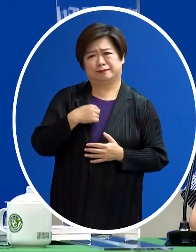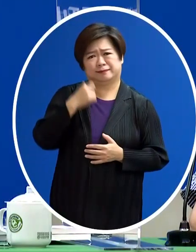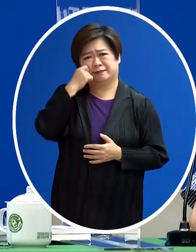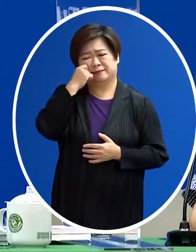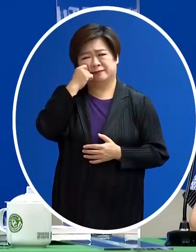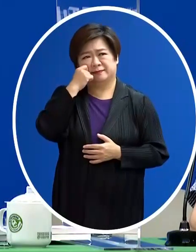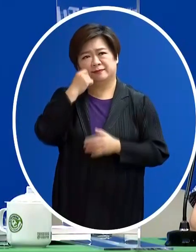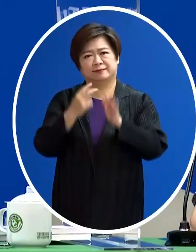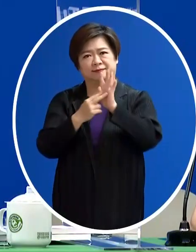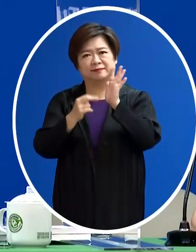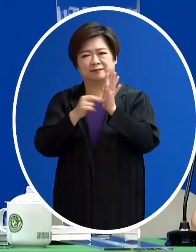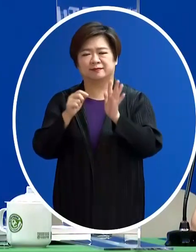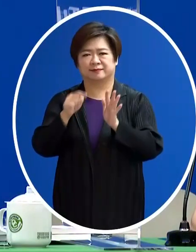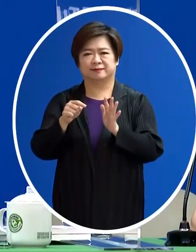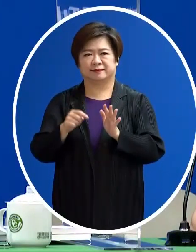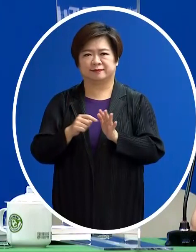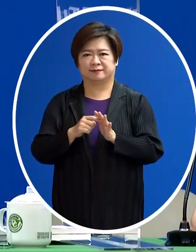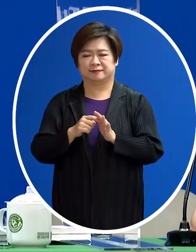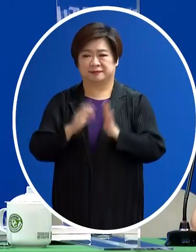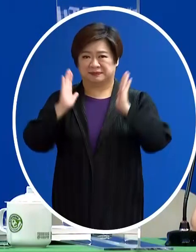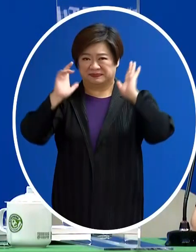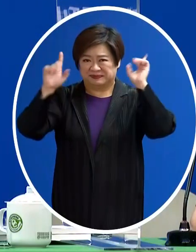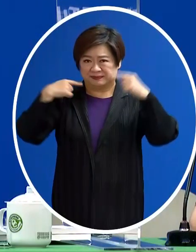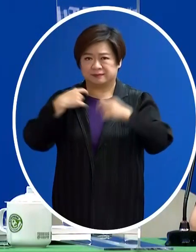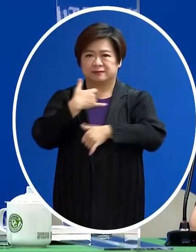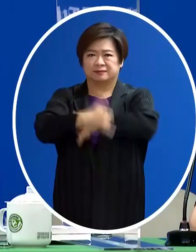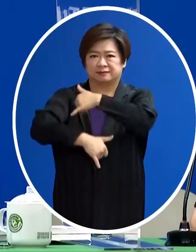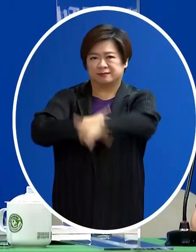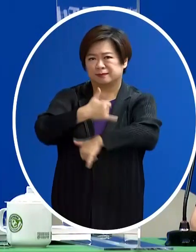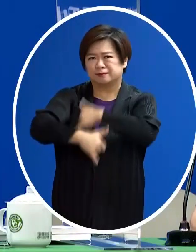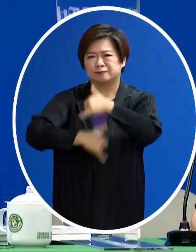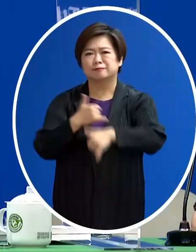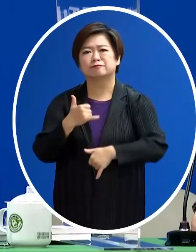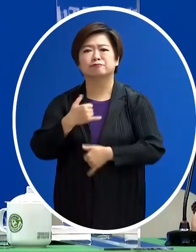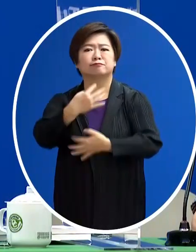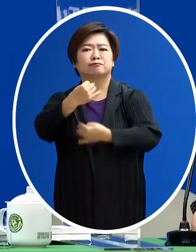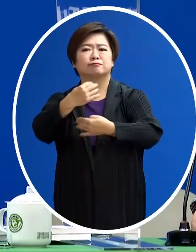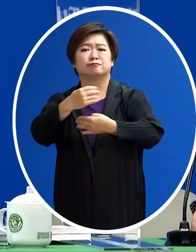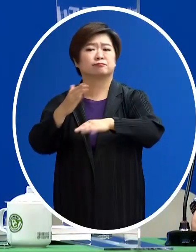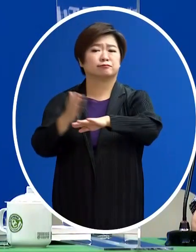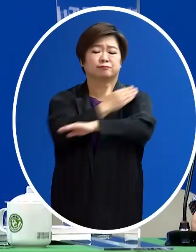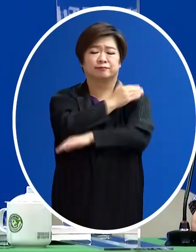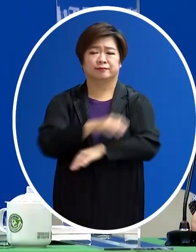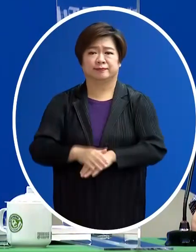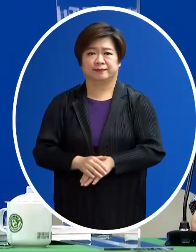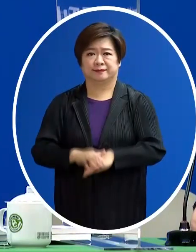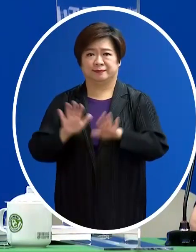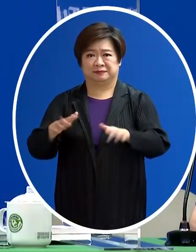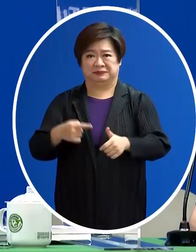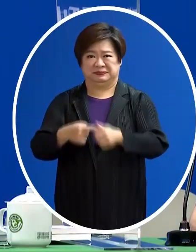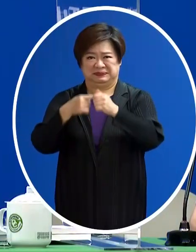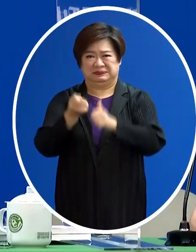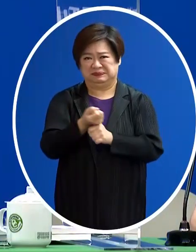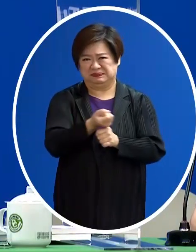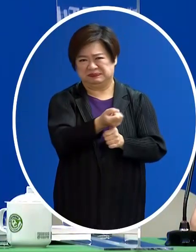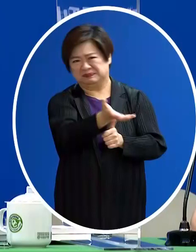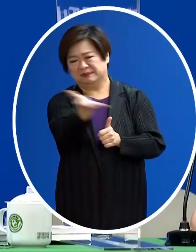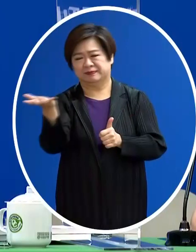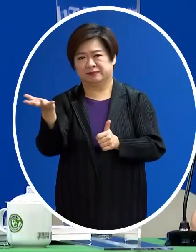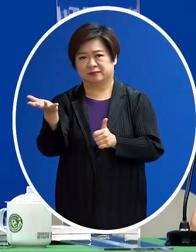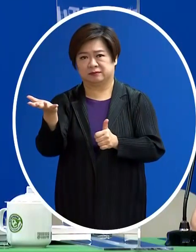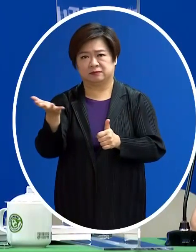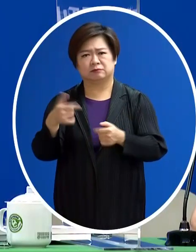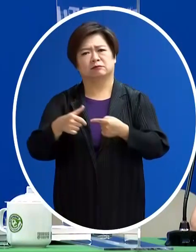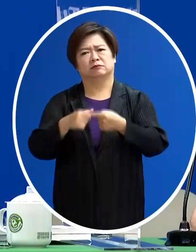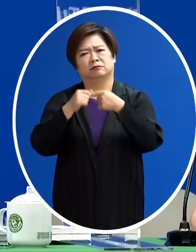么时候我们可以回到完全正常的生活，因为我们现在是处于第一波大规模的流行当中，这第一波